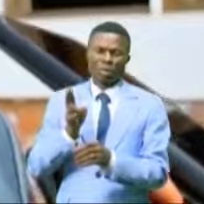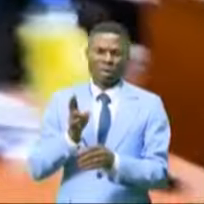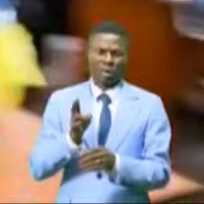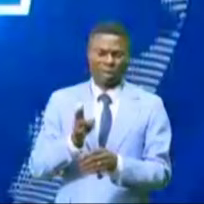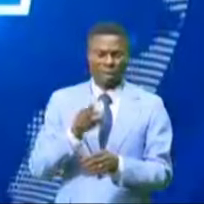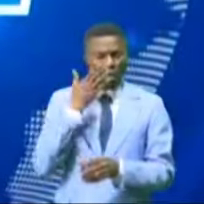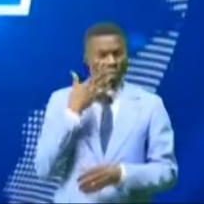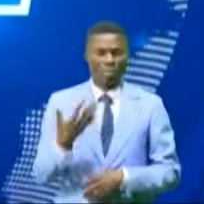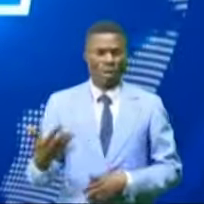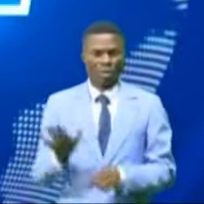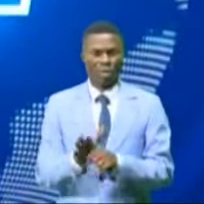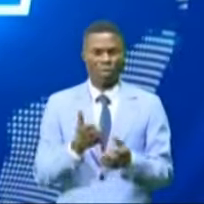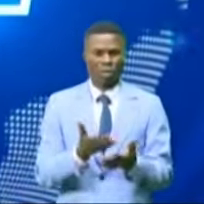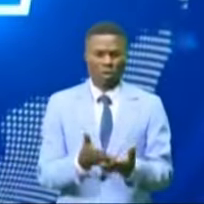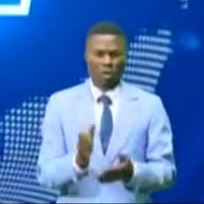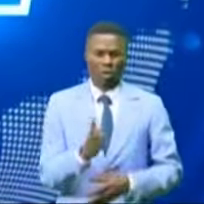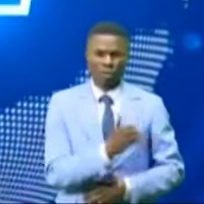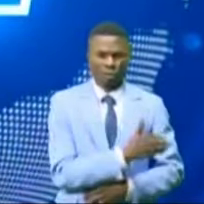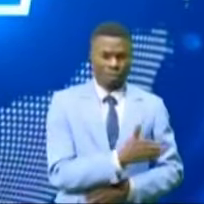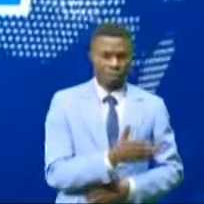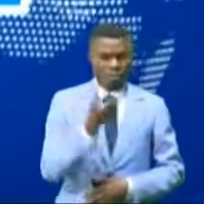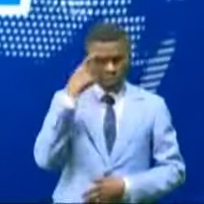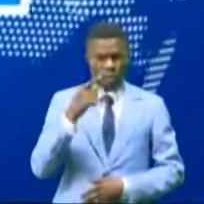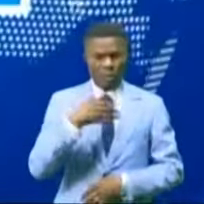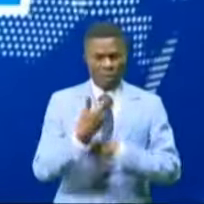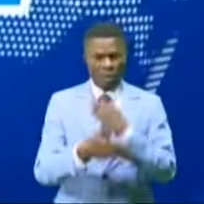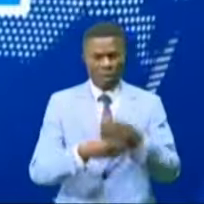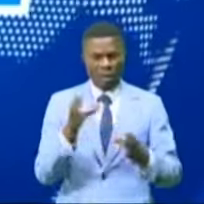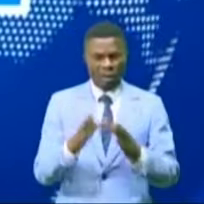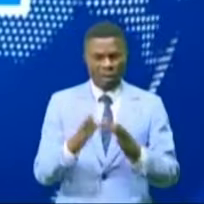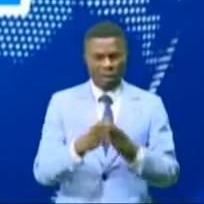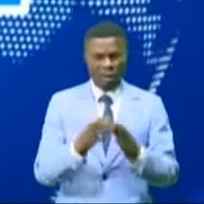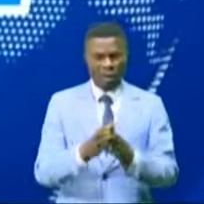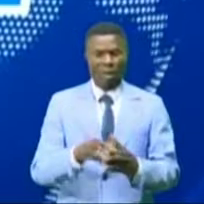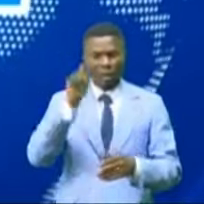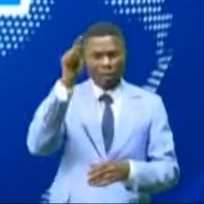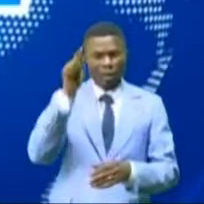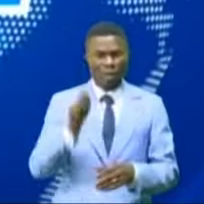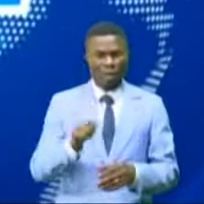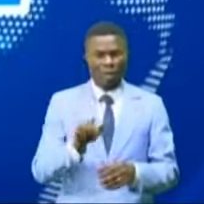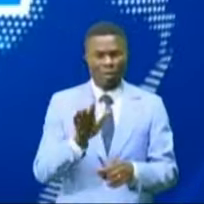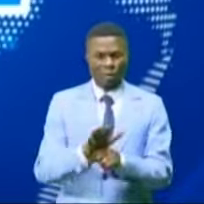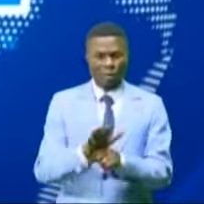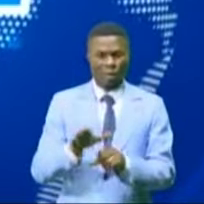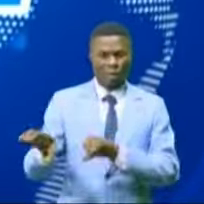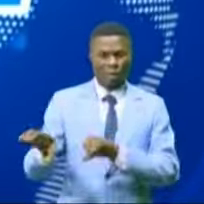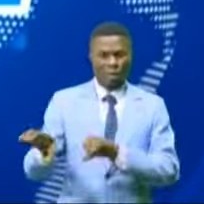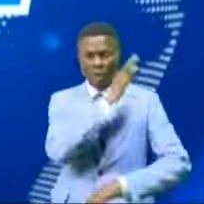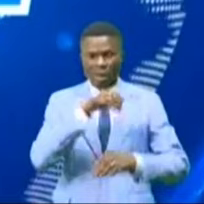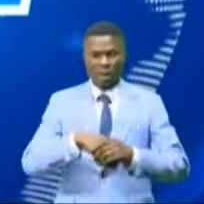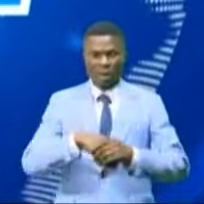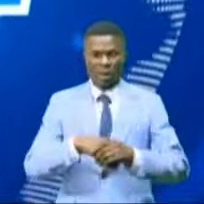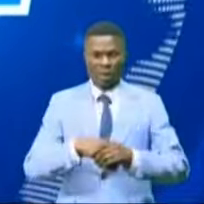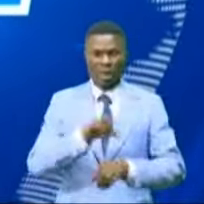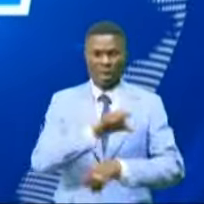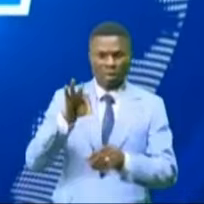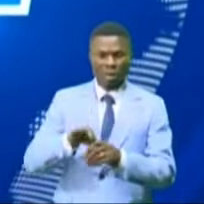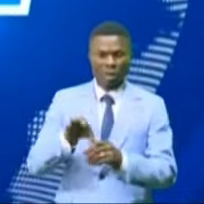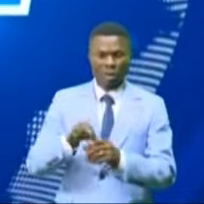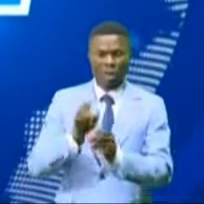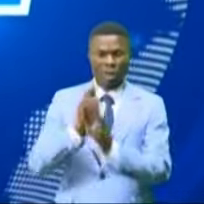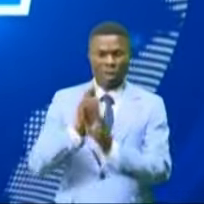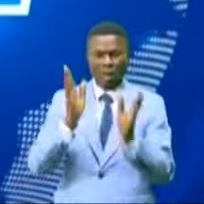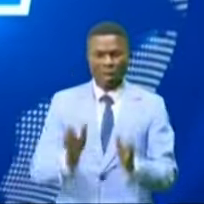Mawatro. Pour avoir accompli avec distinction des attributions au sein de nous que